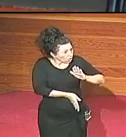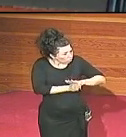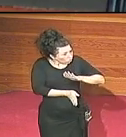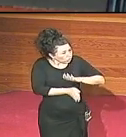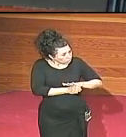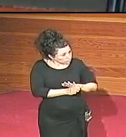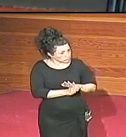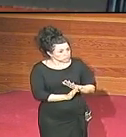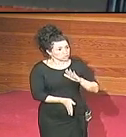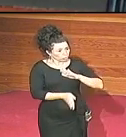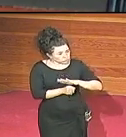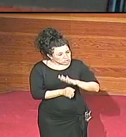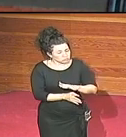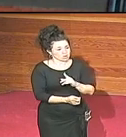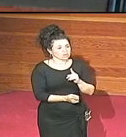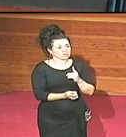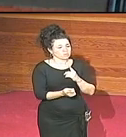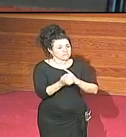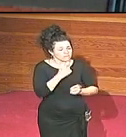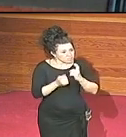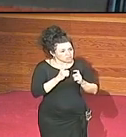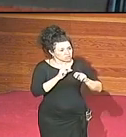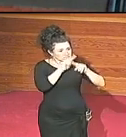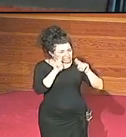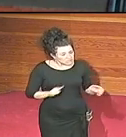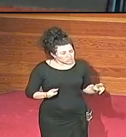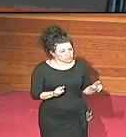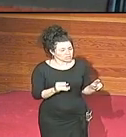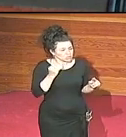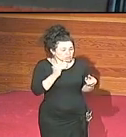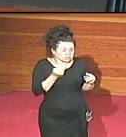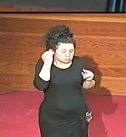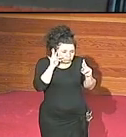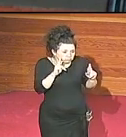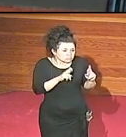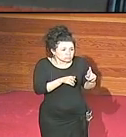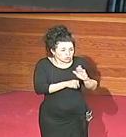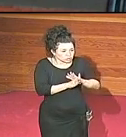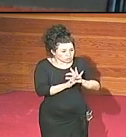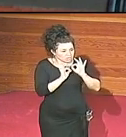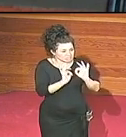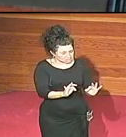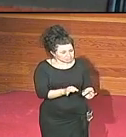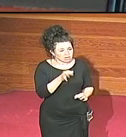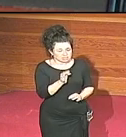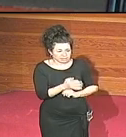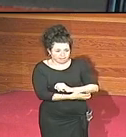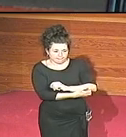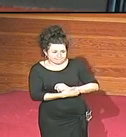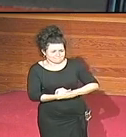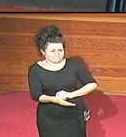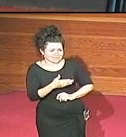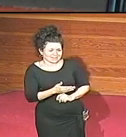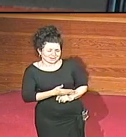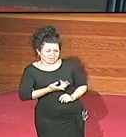horrela jarraitzea, ez? Nazioarteko informazioari behar duen garrantzia ematea. Baina bai, prekarietateak kolpatu du erabat